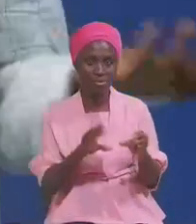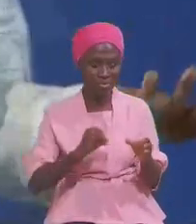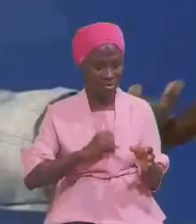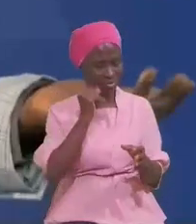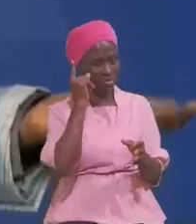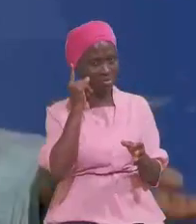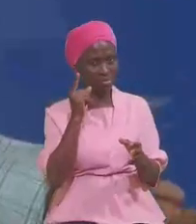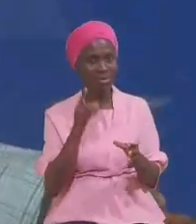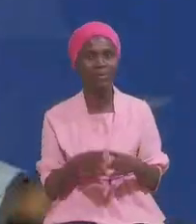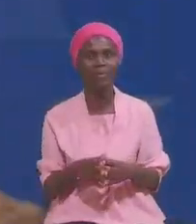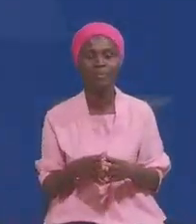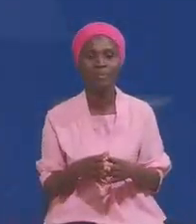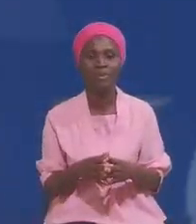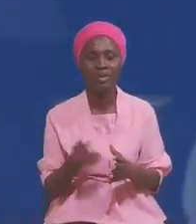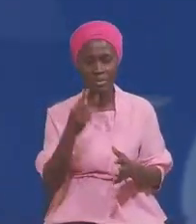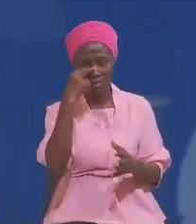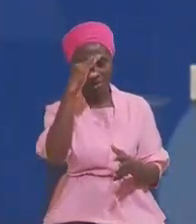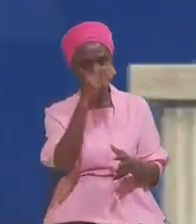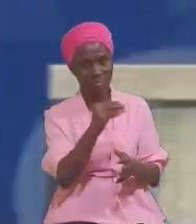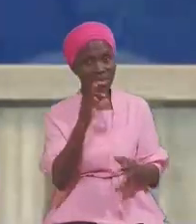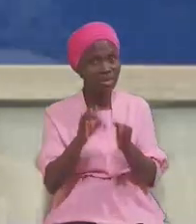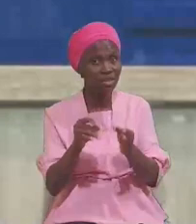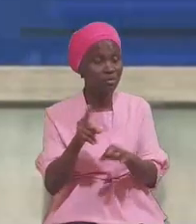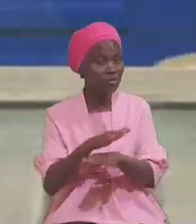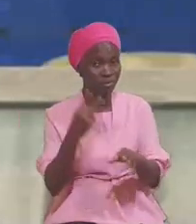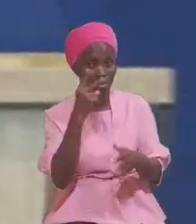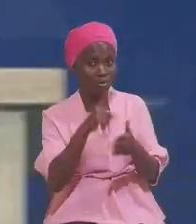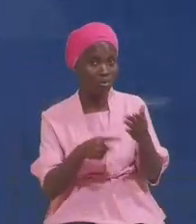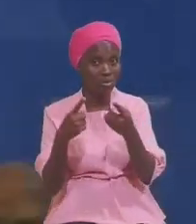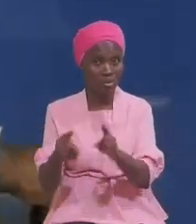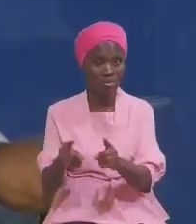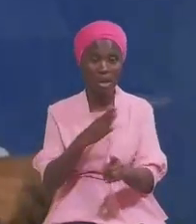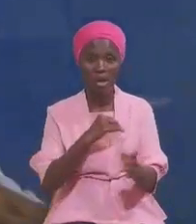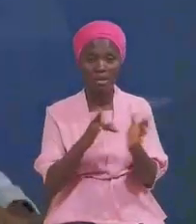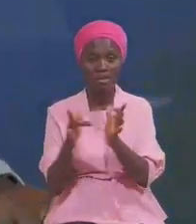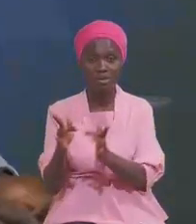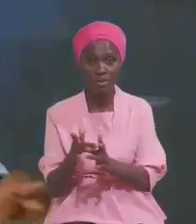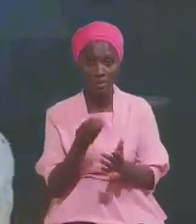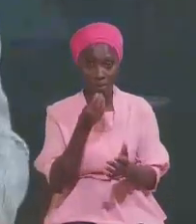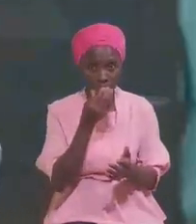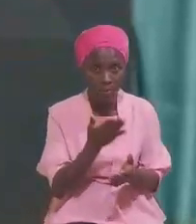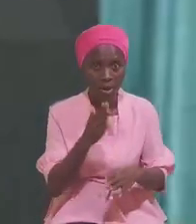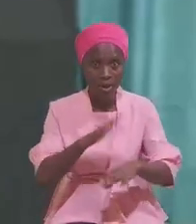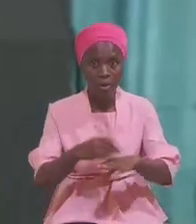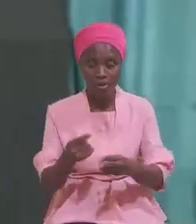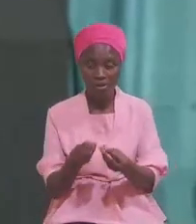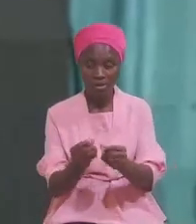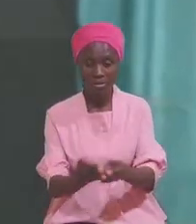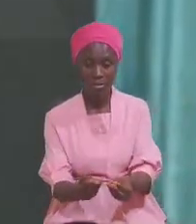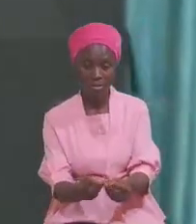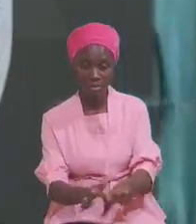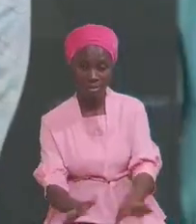aveugle, lui, ne voyait pas ce qui se passait. Et Jésus a craché à terre et il a fait de la boue